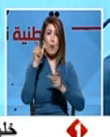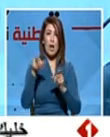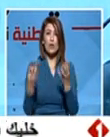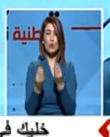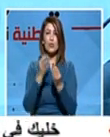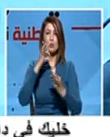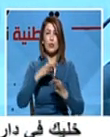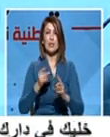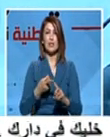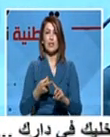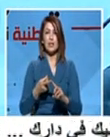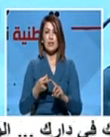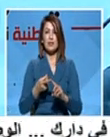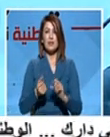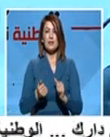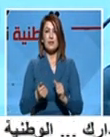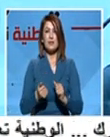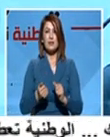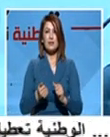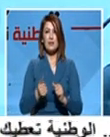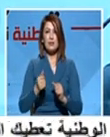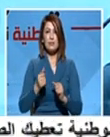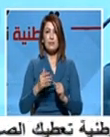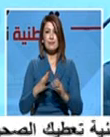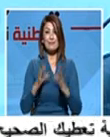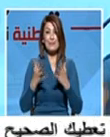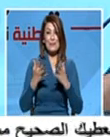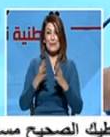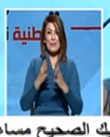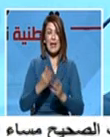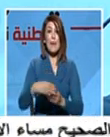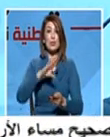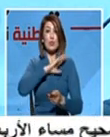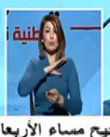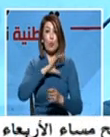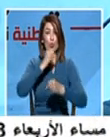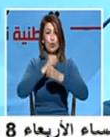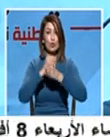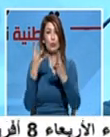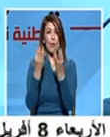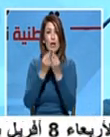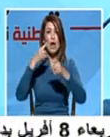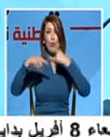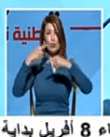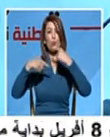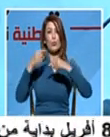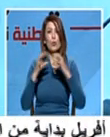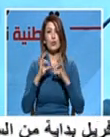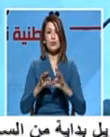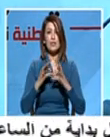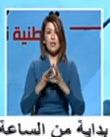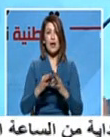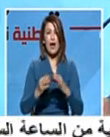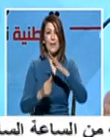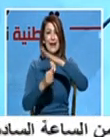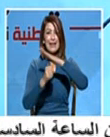حتى يكونوا معناها متجندين مع الأطباء الموجودين بالمستشفيات الرسمية اللي هم موجودين